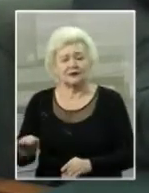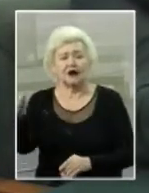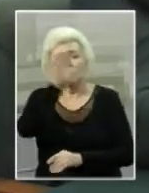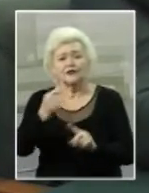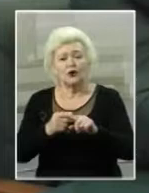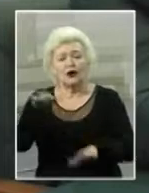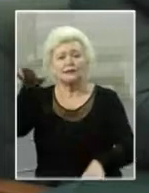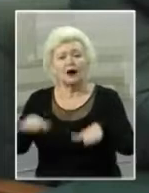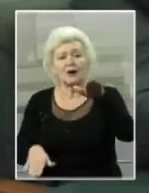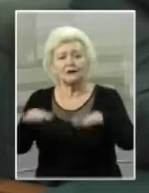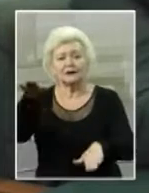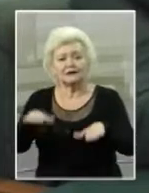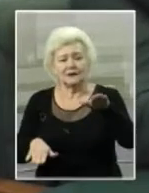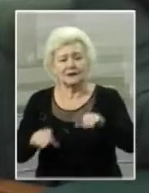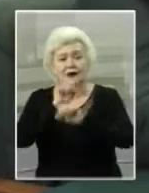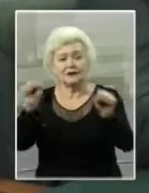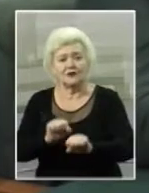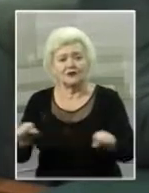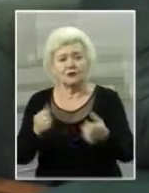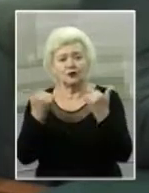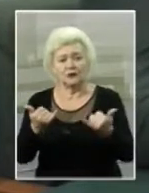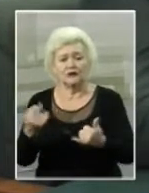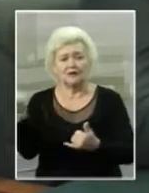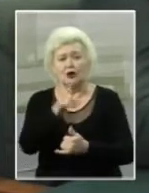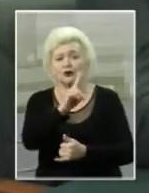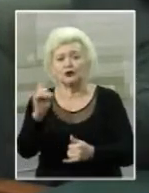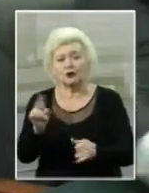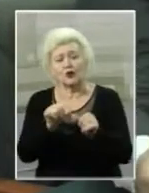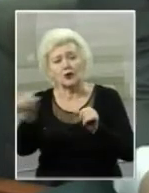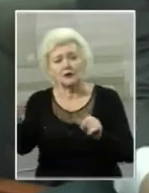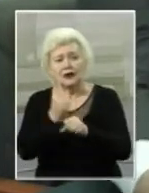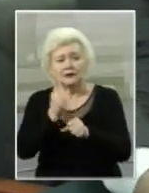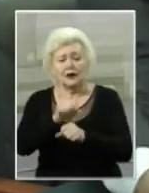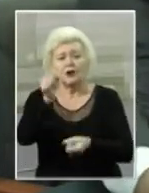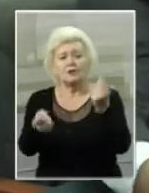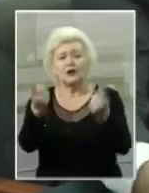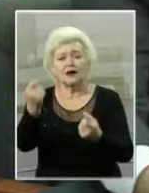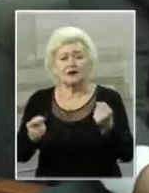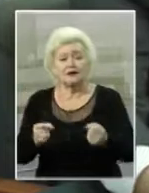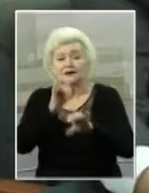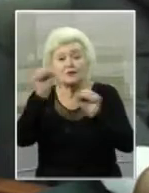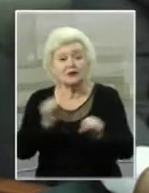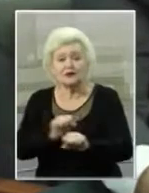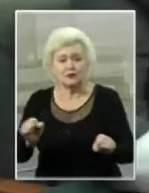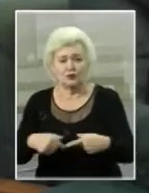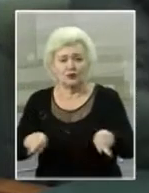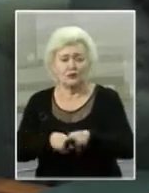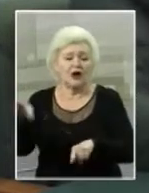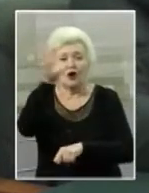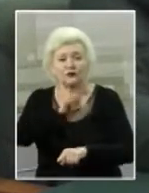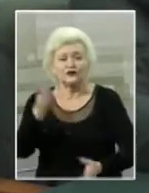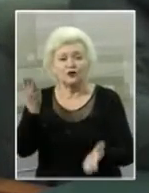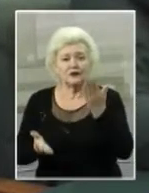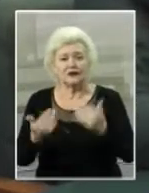все збалансовано, розумієте? Невозможно сьогодні одну куток крайне зробити і там щось появиться на той стороні. Невозможно так. Все є,